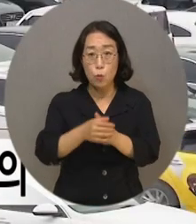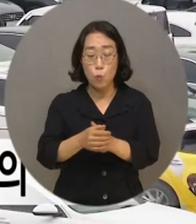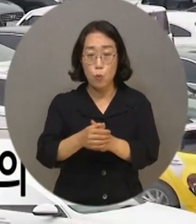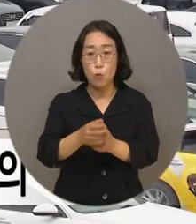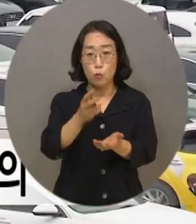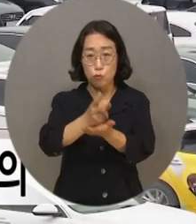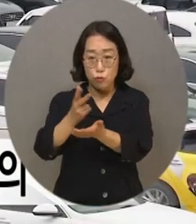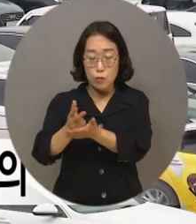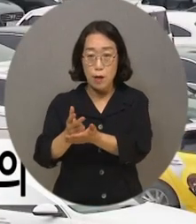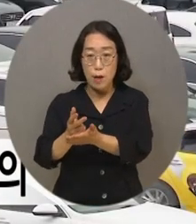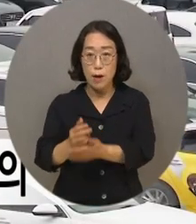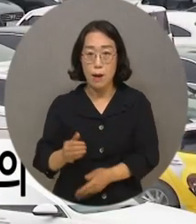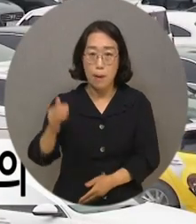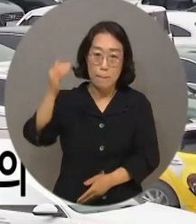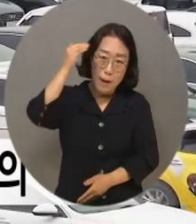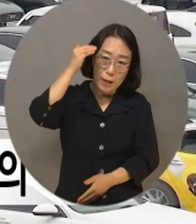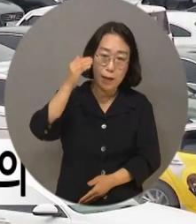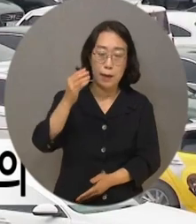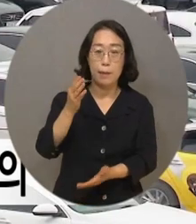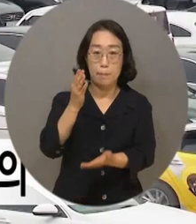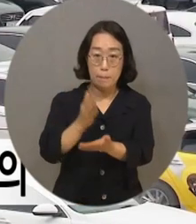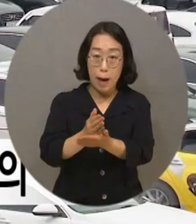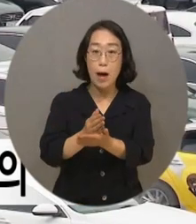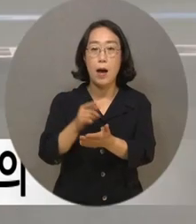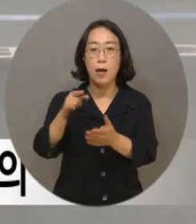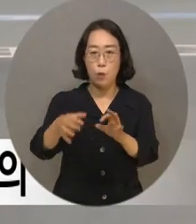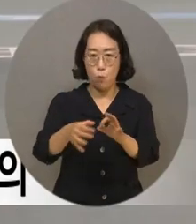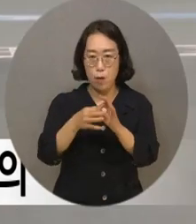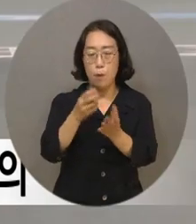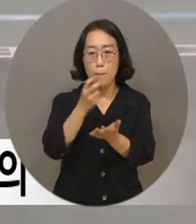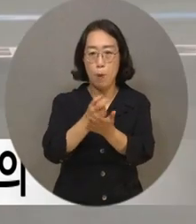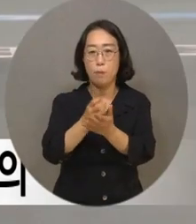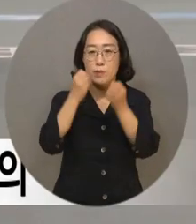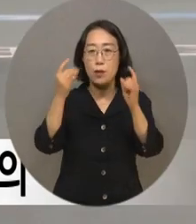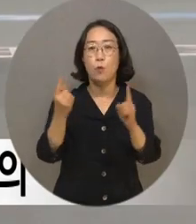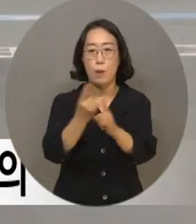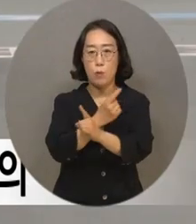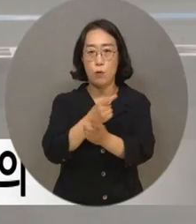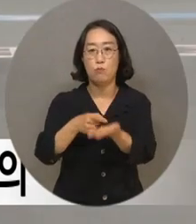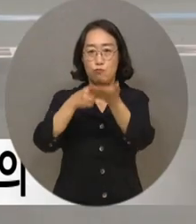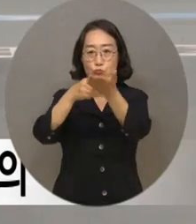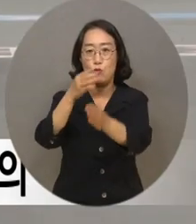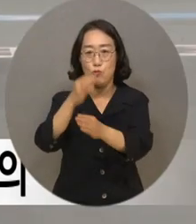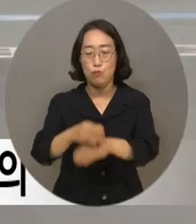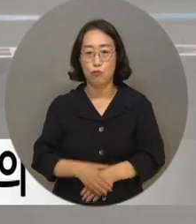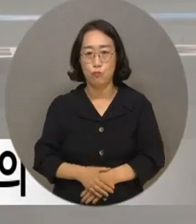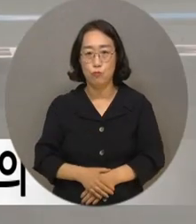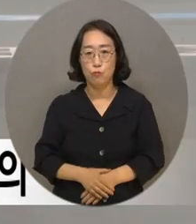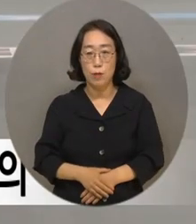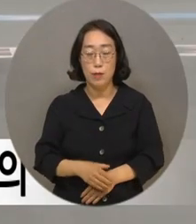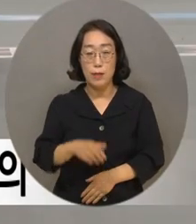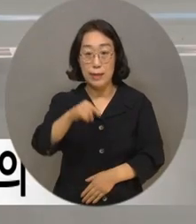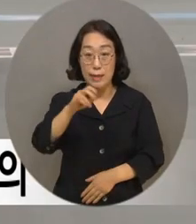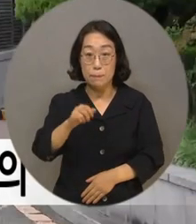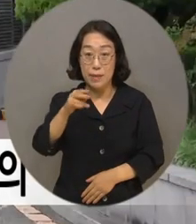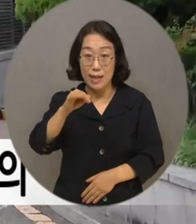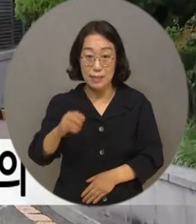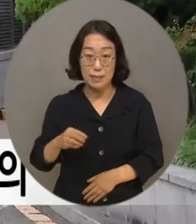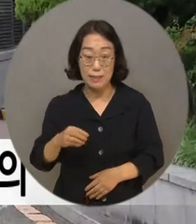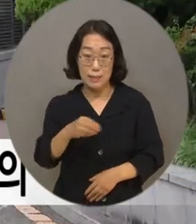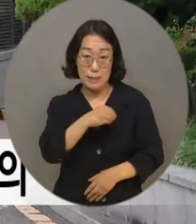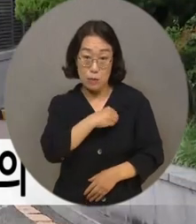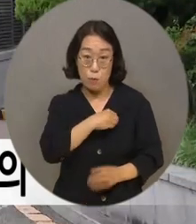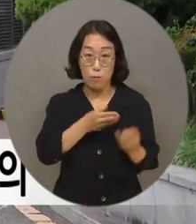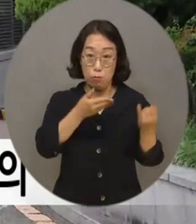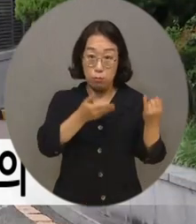방해를 금지하는 법안이 추진됩니다. 지난달 31일 국민의힘 김예지 의원은 교통약자의 이동편의